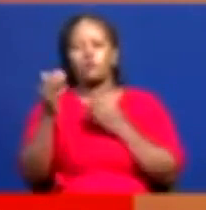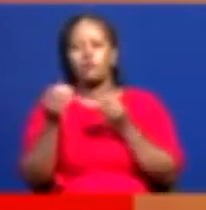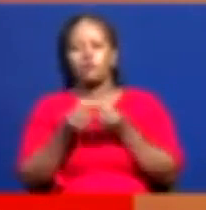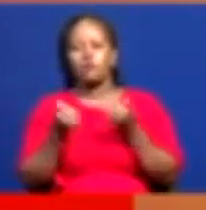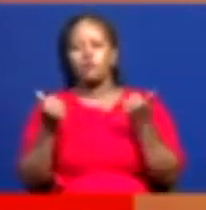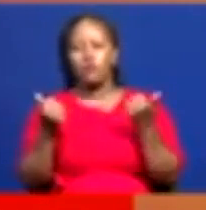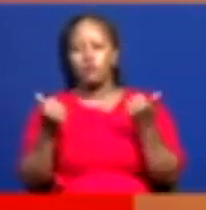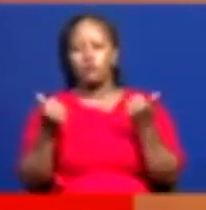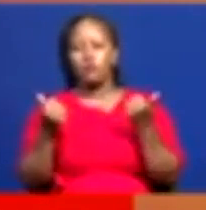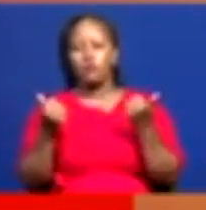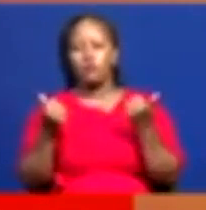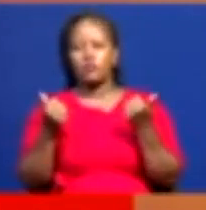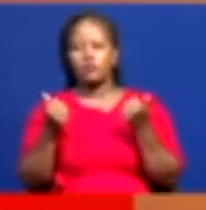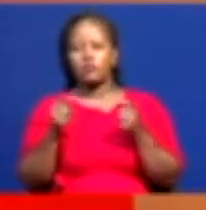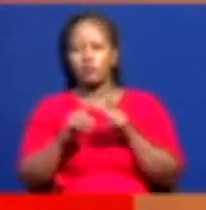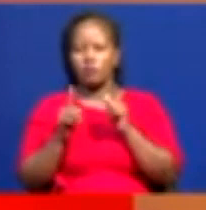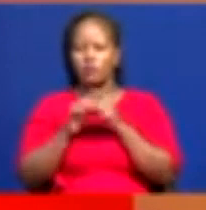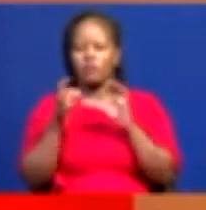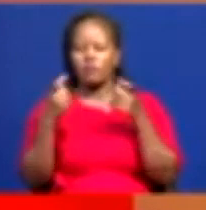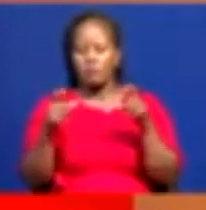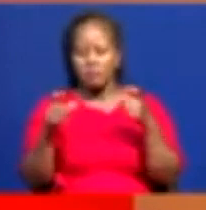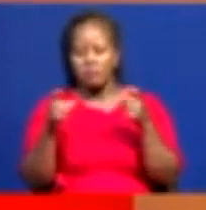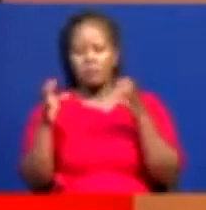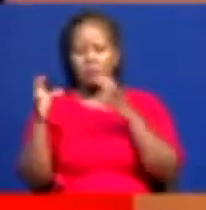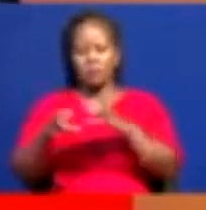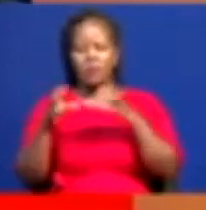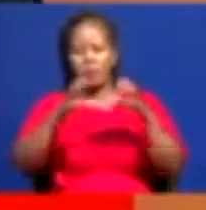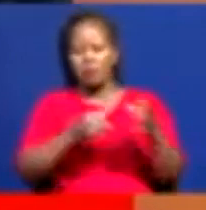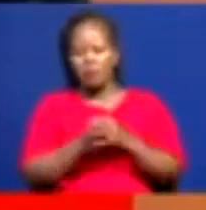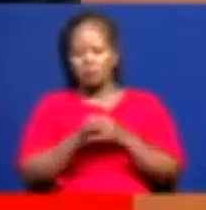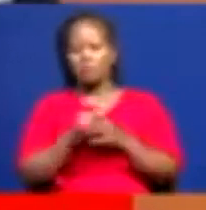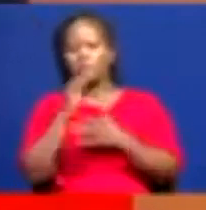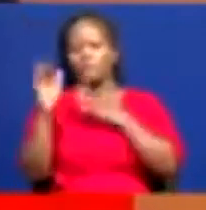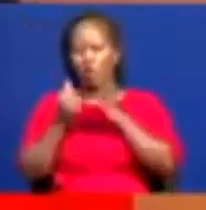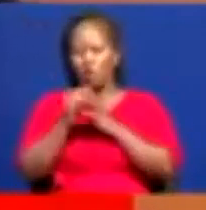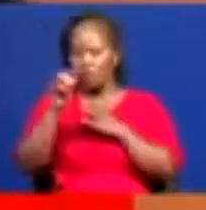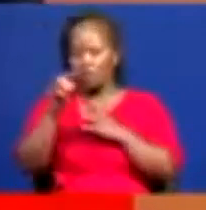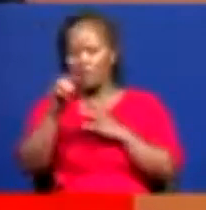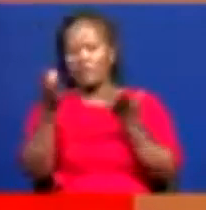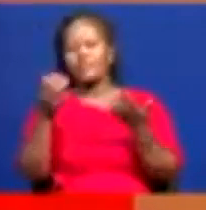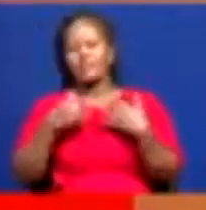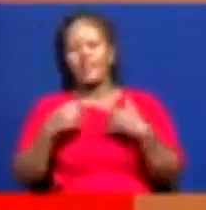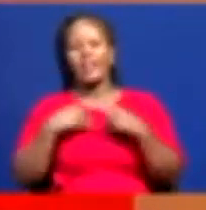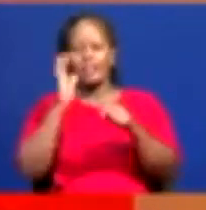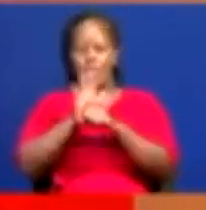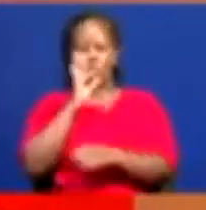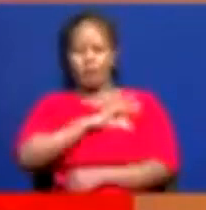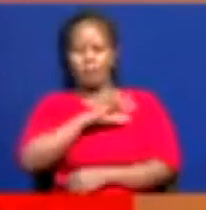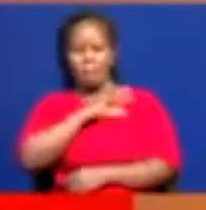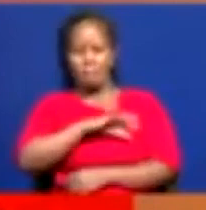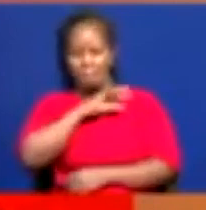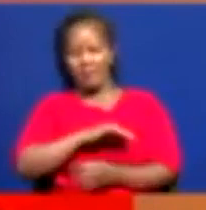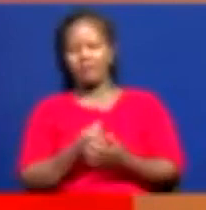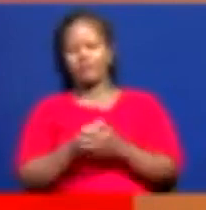vinyozi, matatu, broadcasters and so on. Mbinu hizo zilikuwa zinalipia zaidi huko mwanzoni. Tukawa